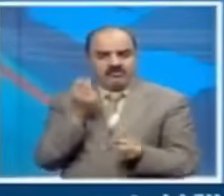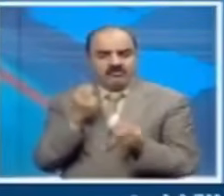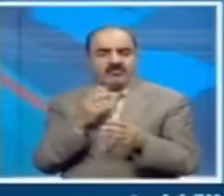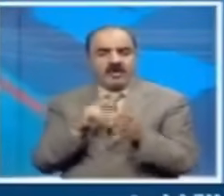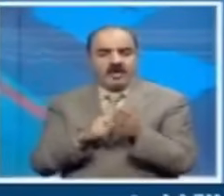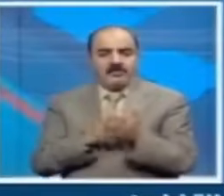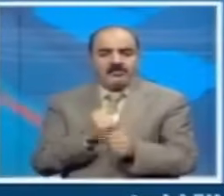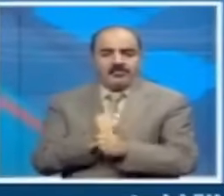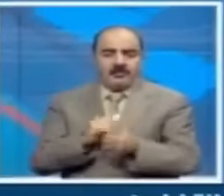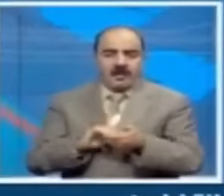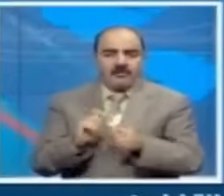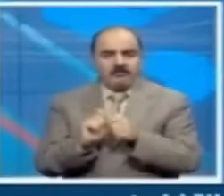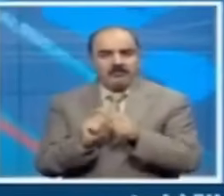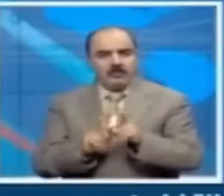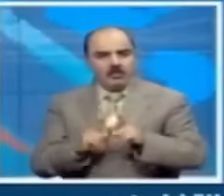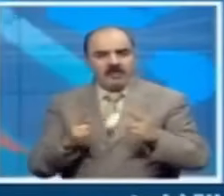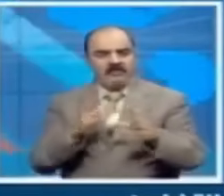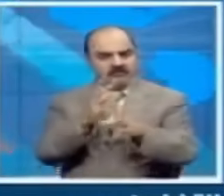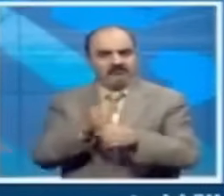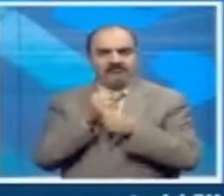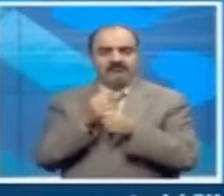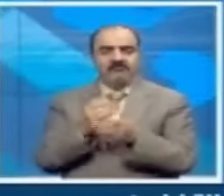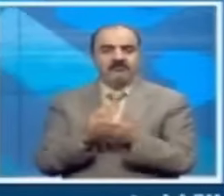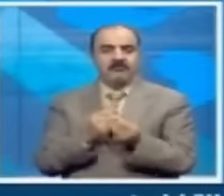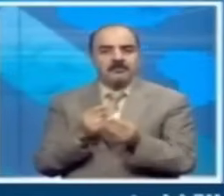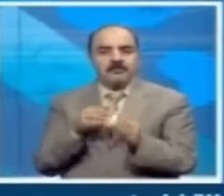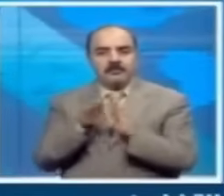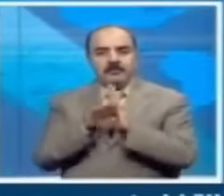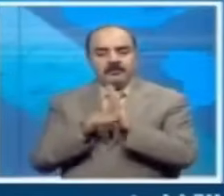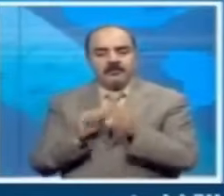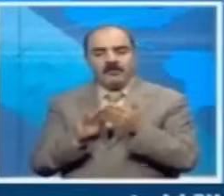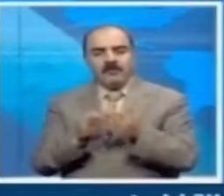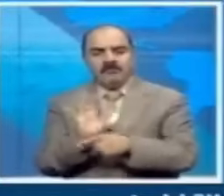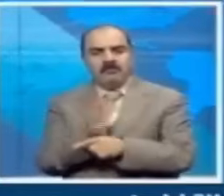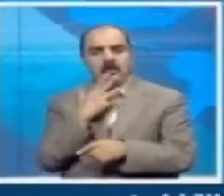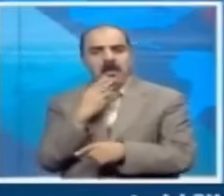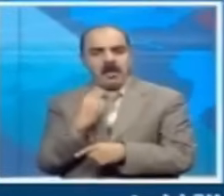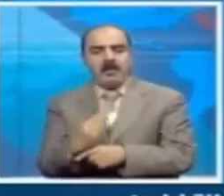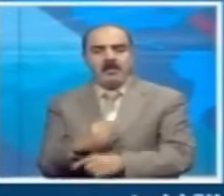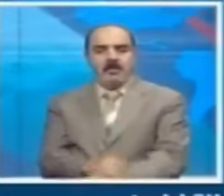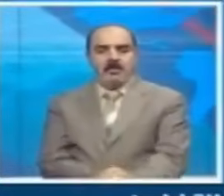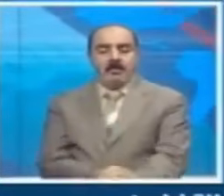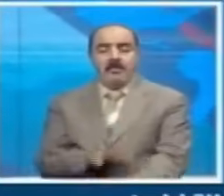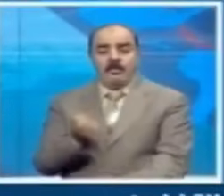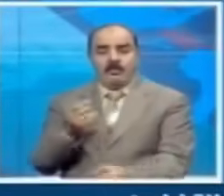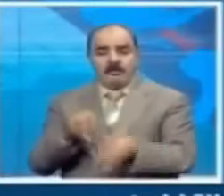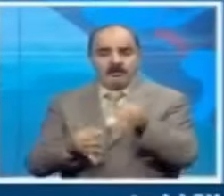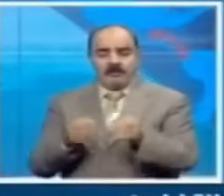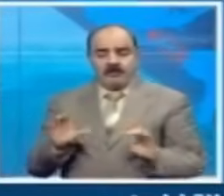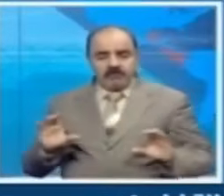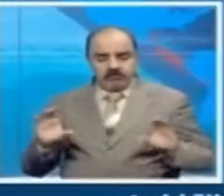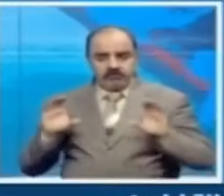السن وتكثيف العمل على تطوير تلك البرامج ووضع معايير لجودة الخدمات المقدمة لهم وتجميع الموازنات